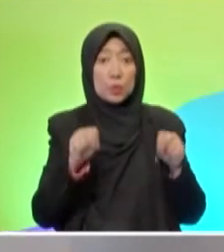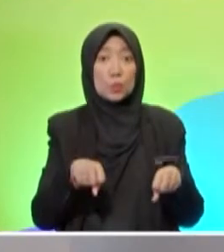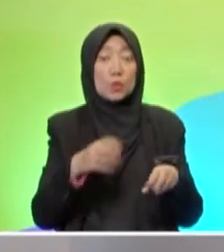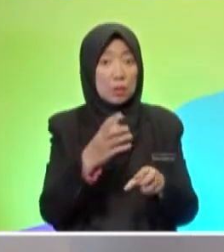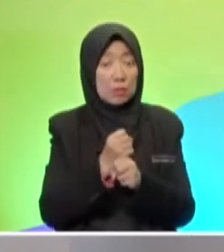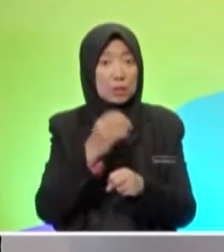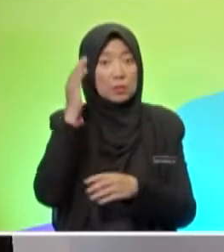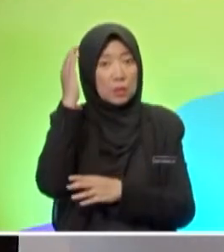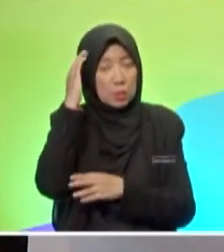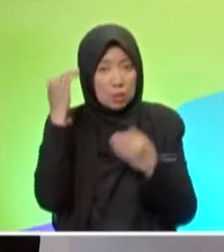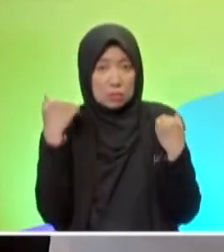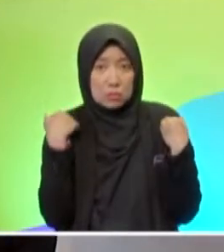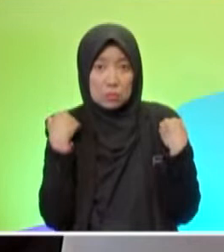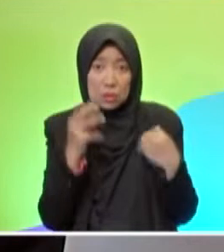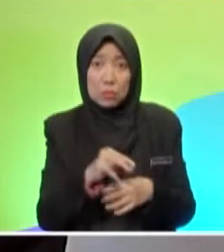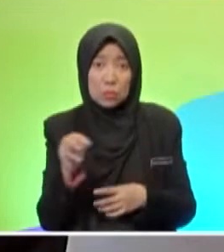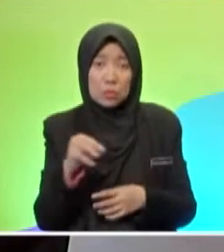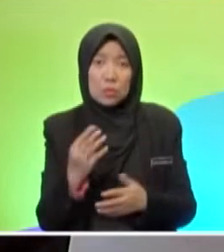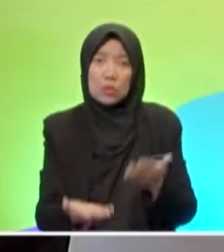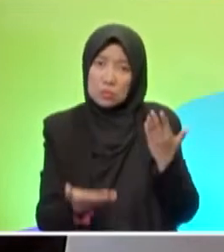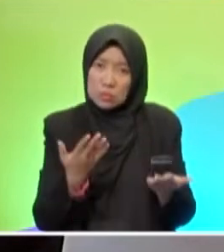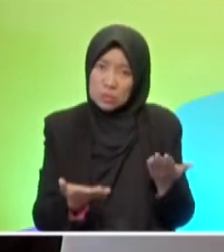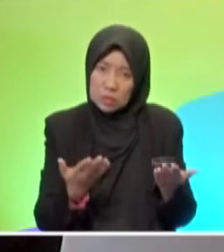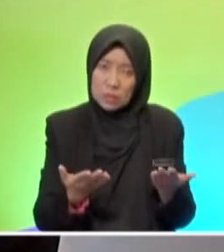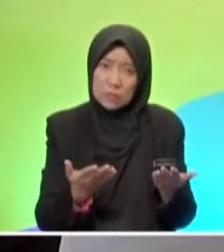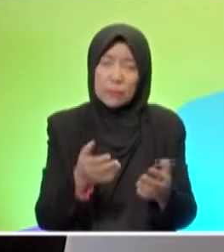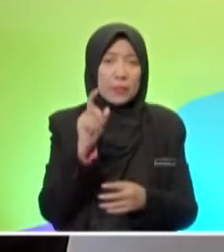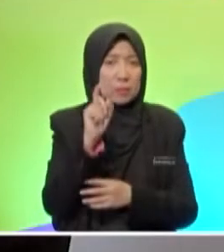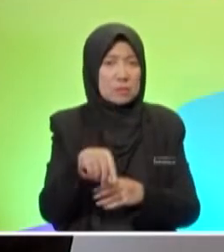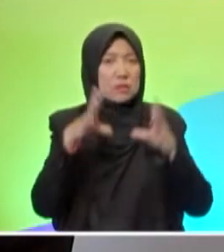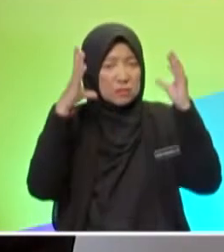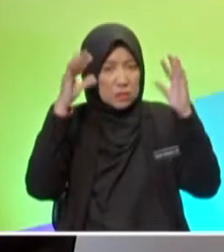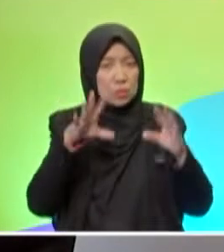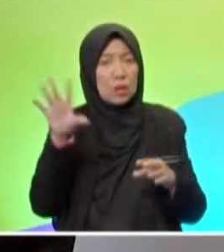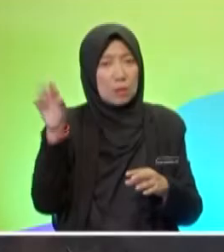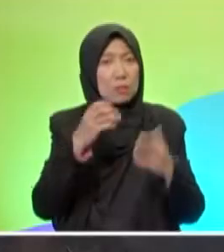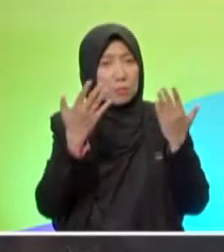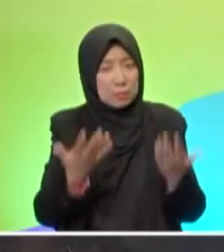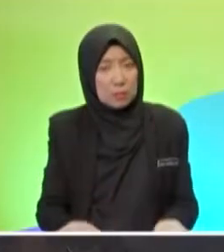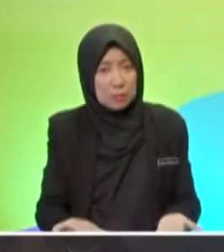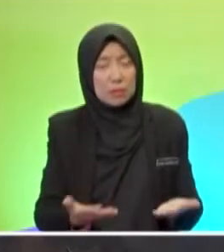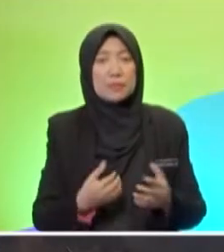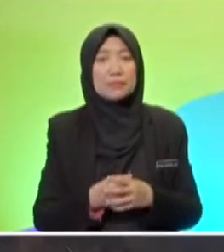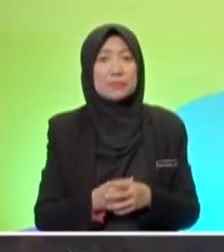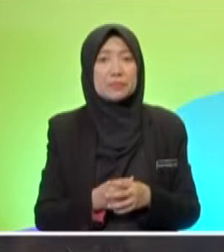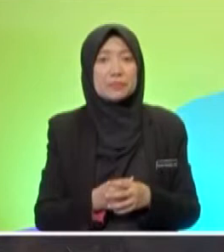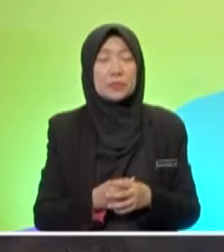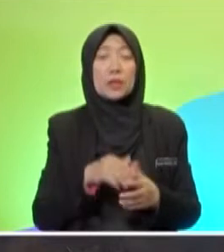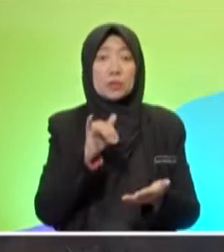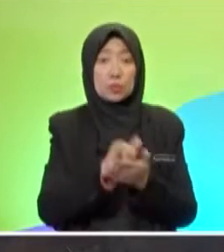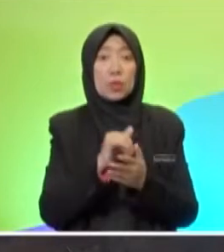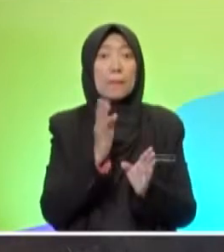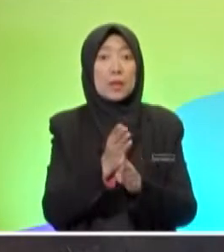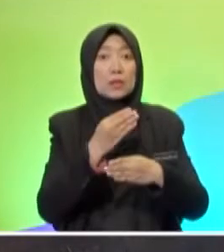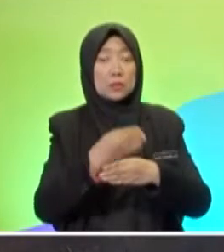kita dapat kita pasti ada tak murid-murid kita mungkin memerlukan perhatian dan Mercedez sekolah itu antara bentuk karya